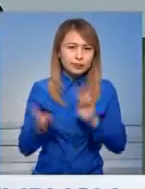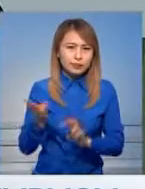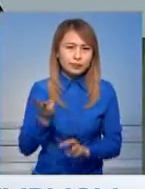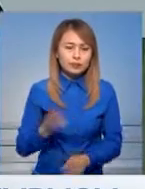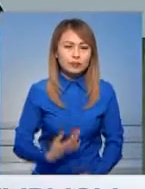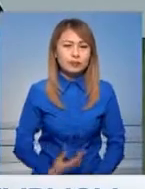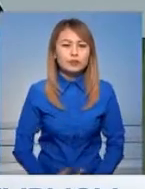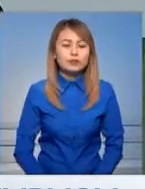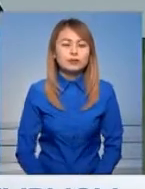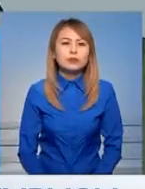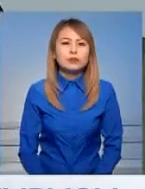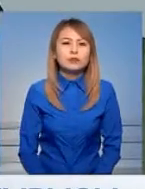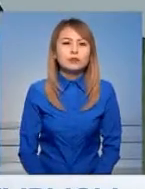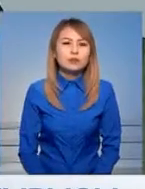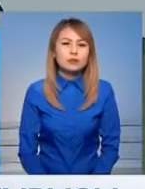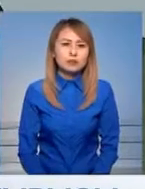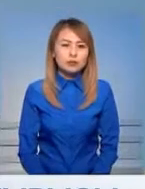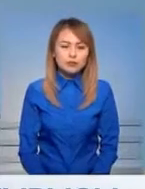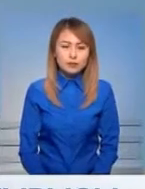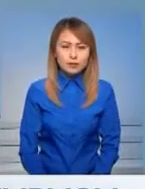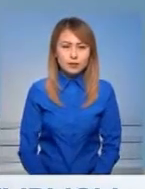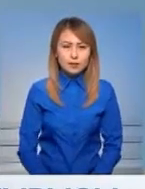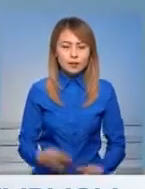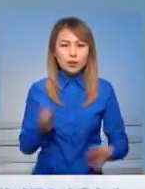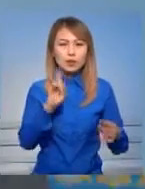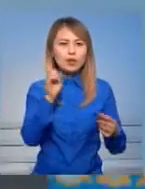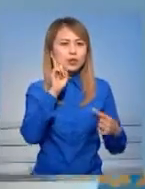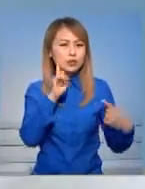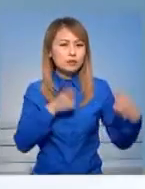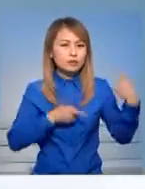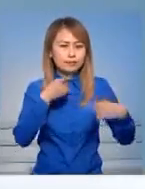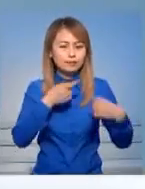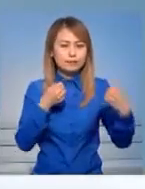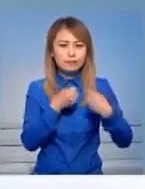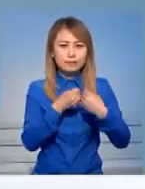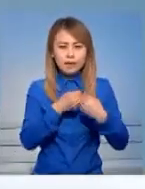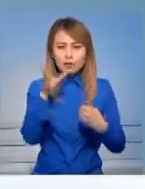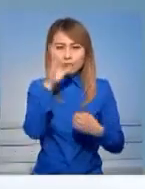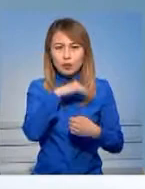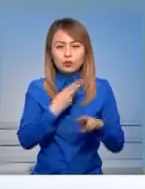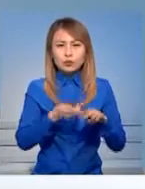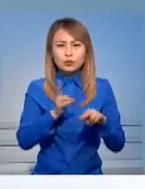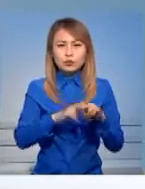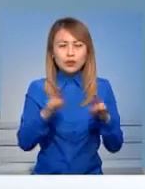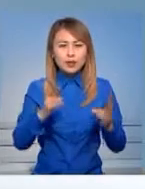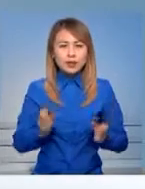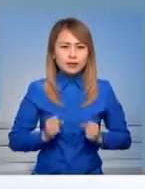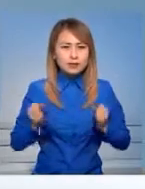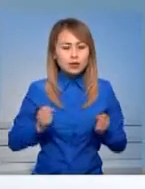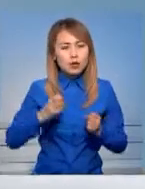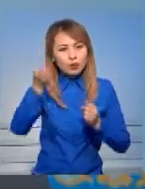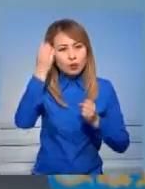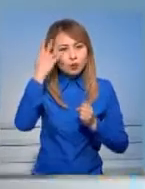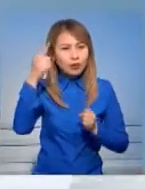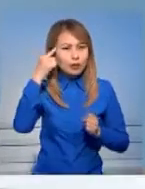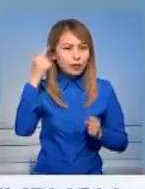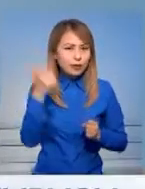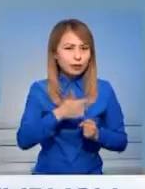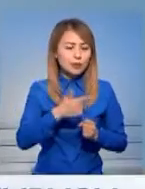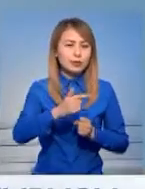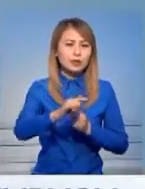қажет. Жастар бәсекеге қабілетті болу үшін ол жан-жақты болу керектігі. Оның білімді болуы да, оның